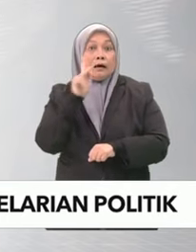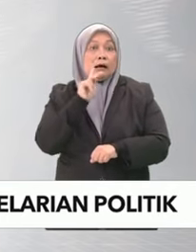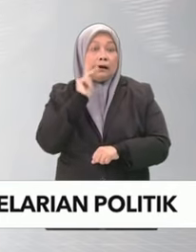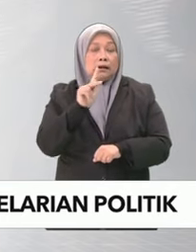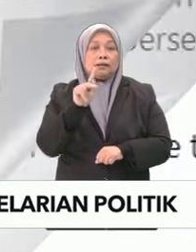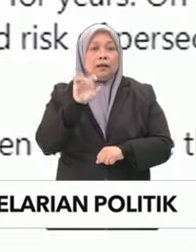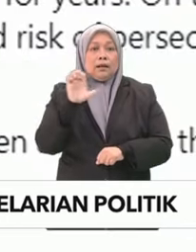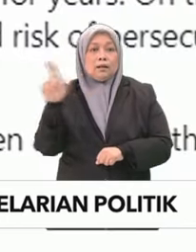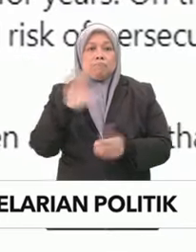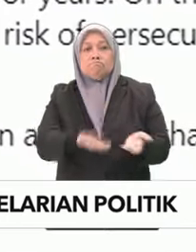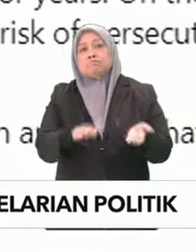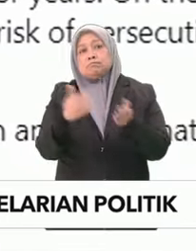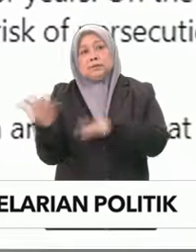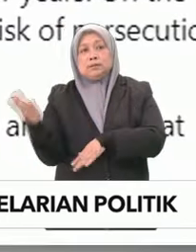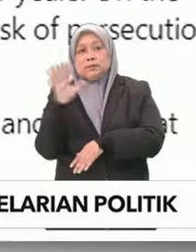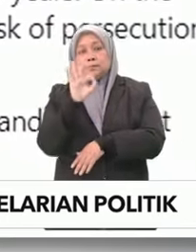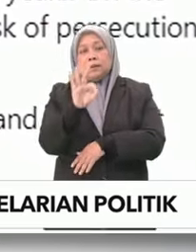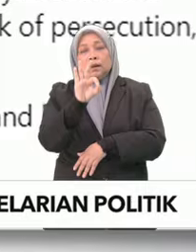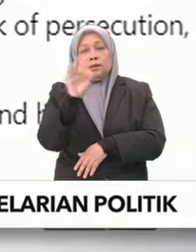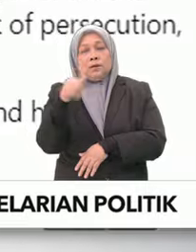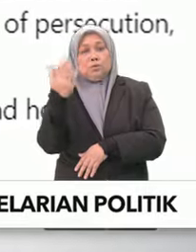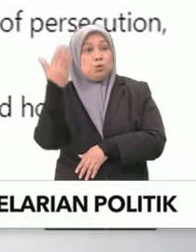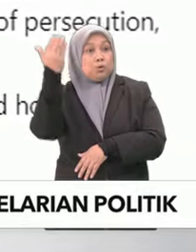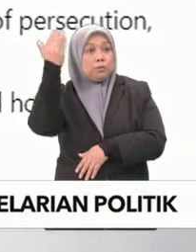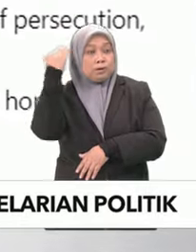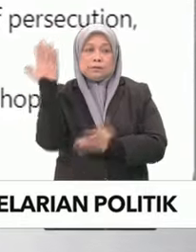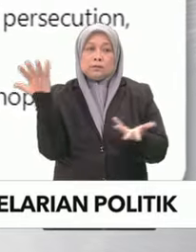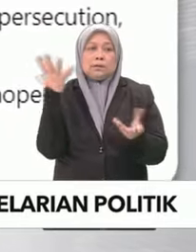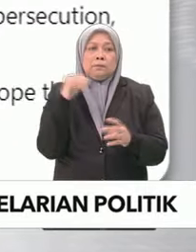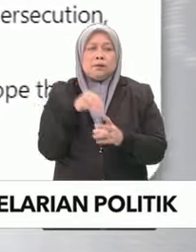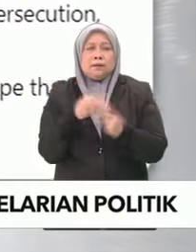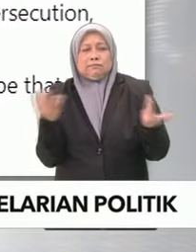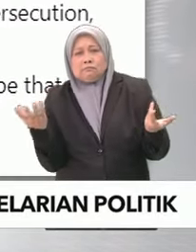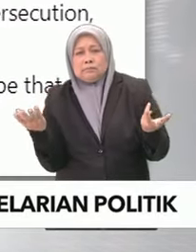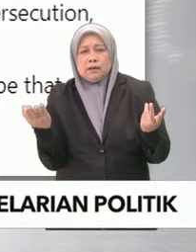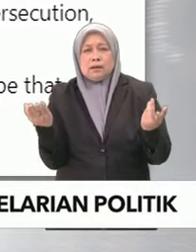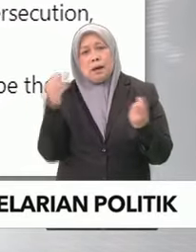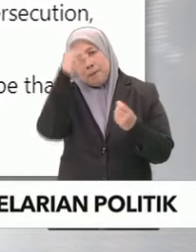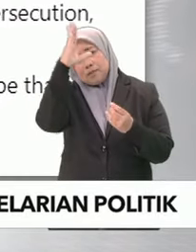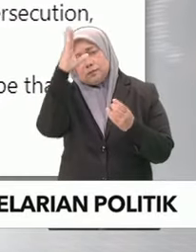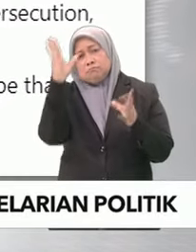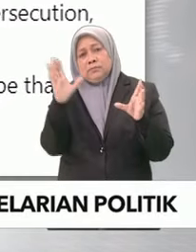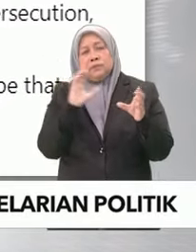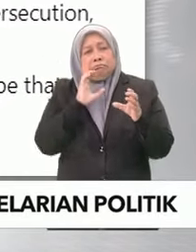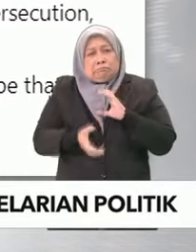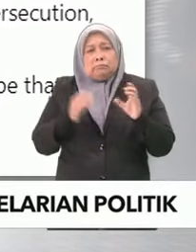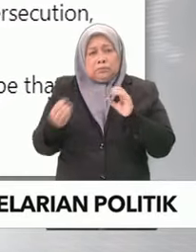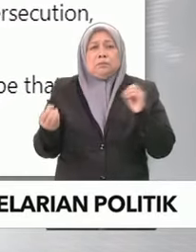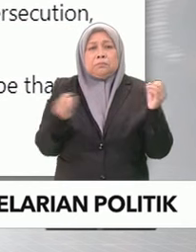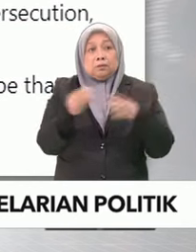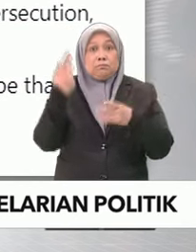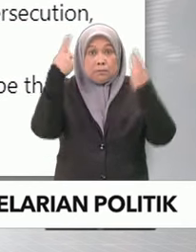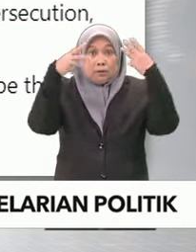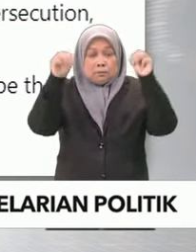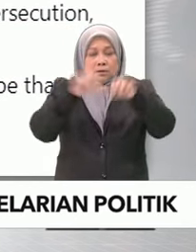Ling yang meninggal dunia pada 9 Oktober lalu terbabit pergisiran dengan Abangnya Shin lung yang pernah menjadi perdana